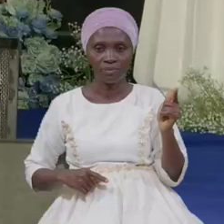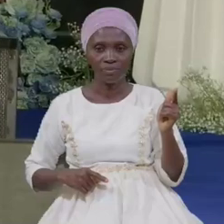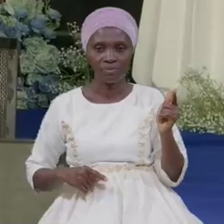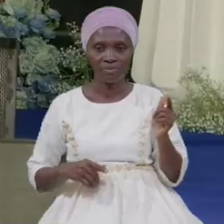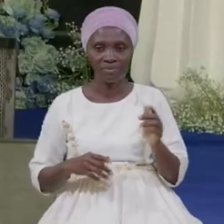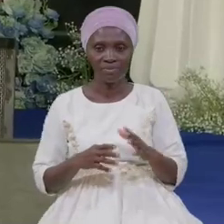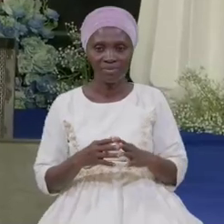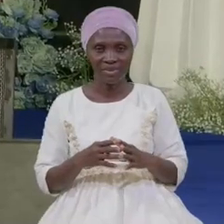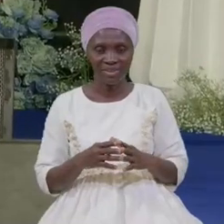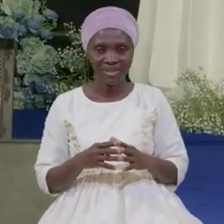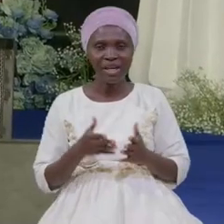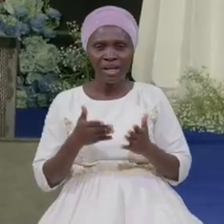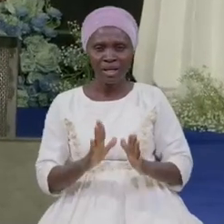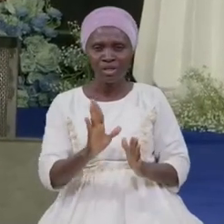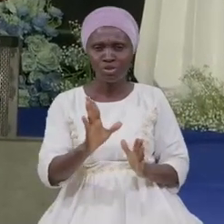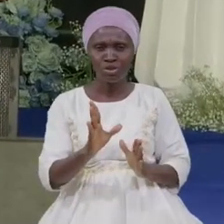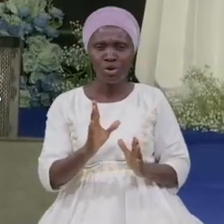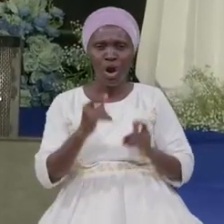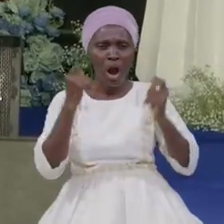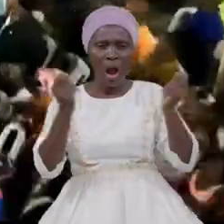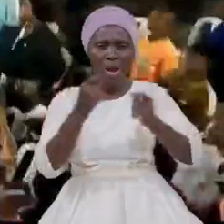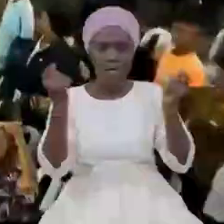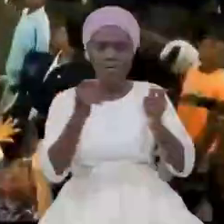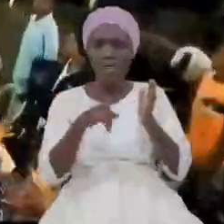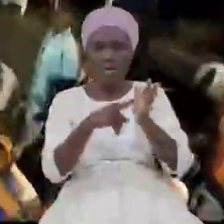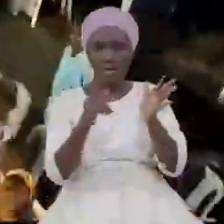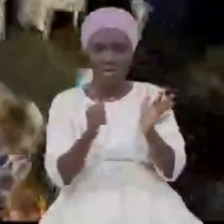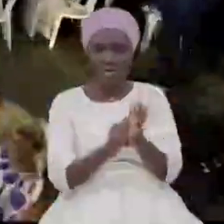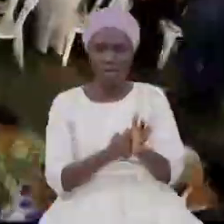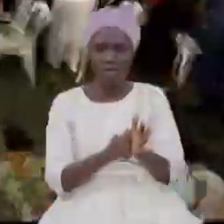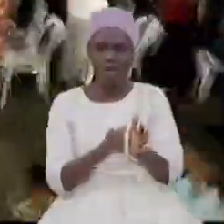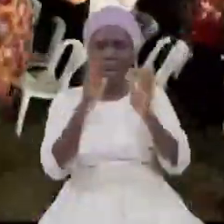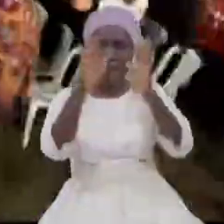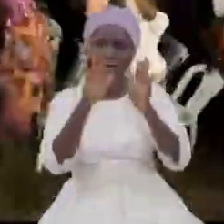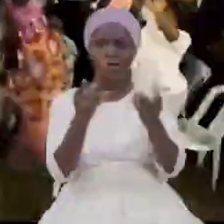Que votre Alléluia montre que quelque chose vient pour vous. Pour vous.